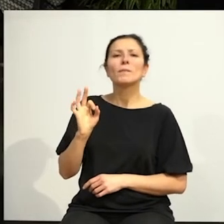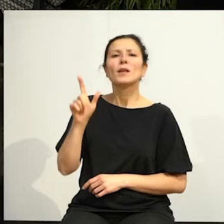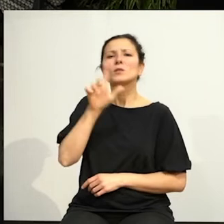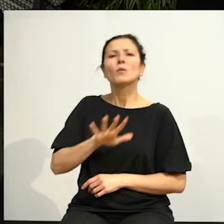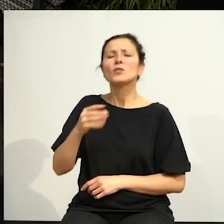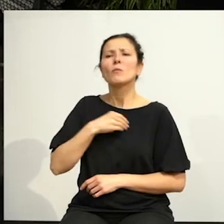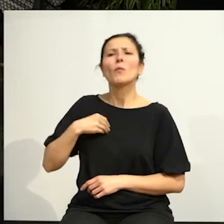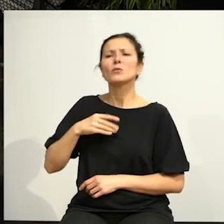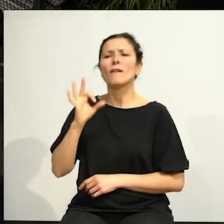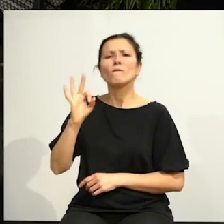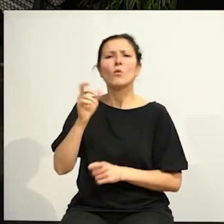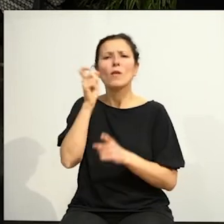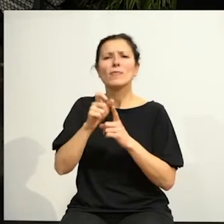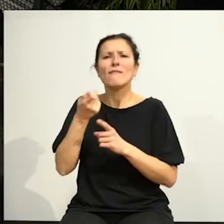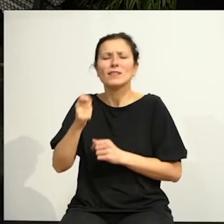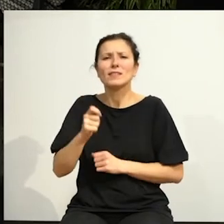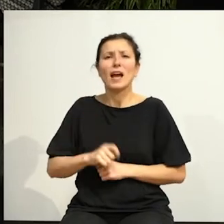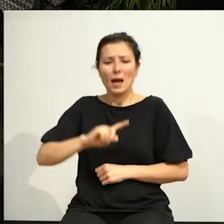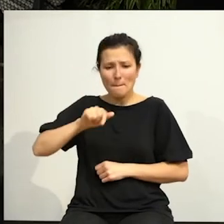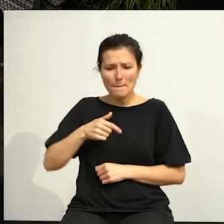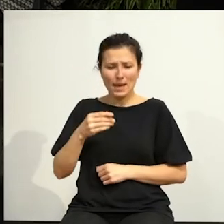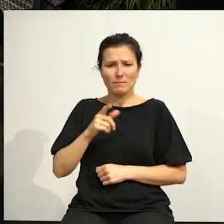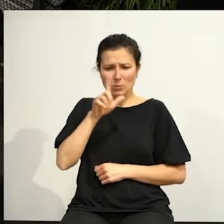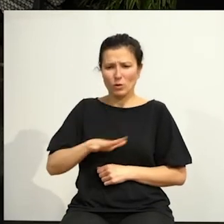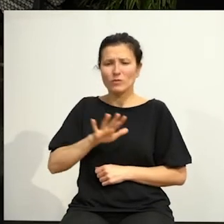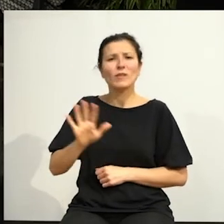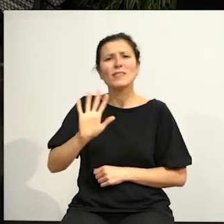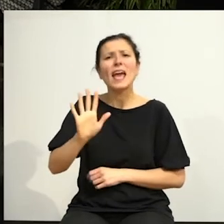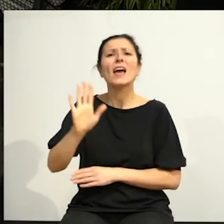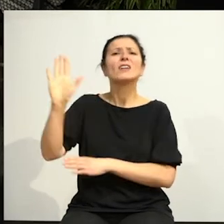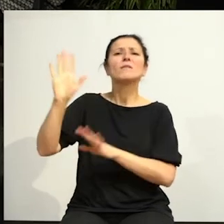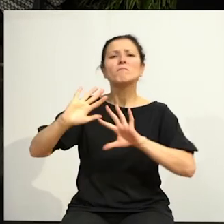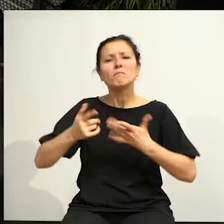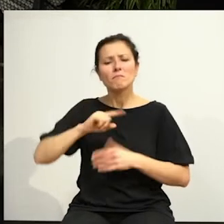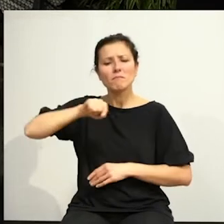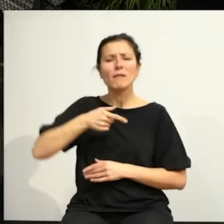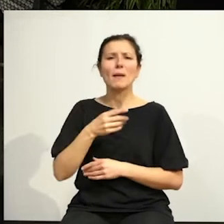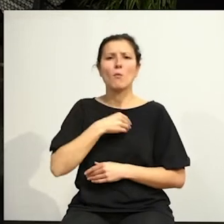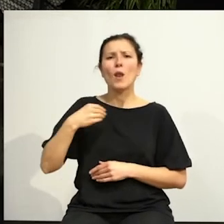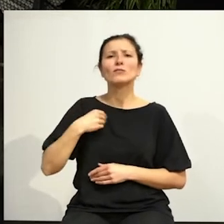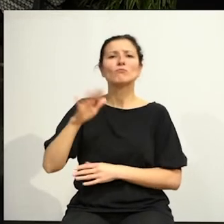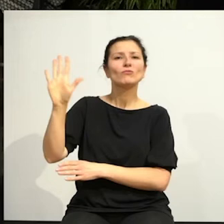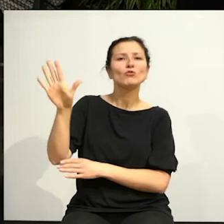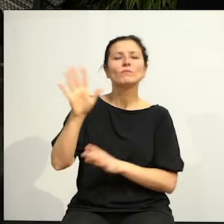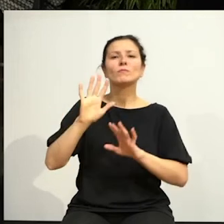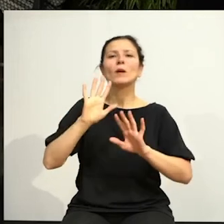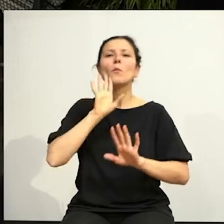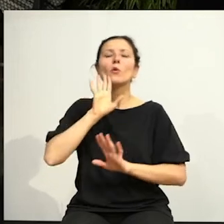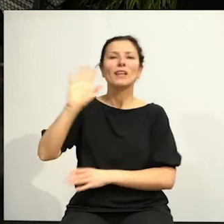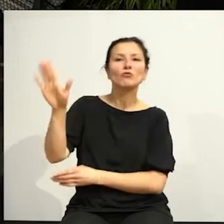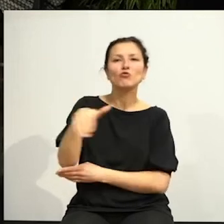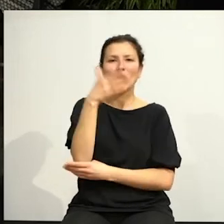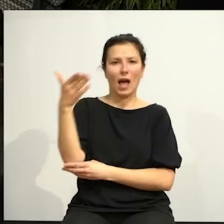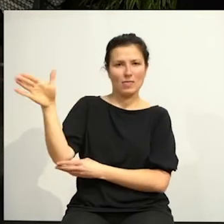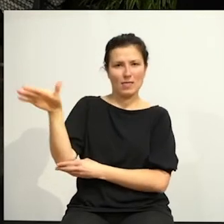społeczeństwem, jesteśmy wielkim sztandarem narodowym. No właśnie taka definicja idąca w poprzek polskiego